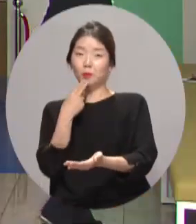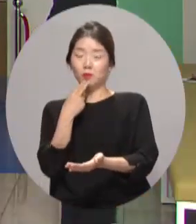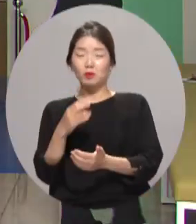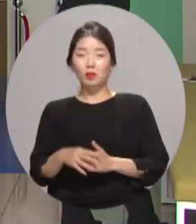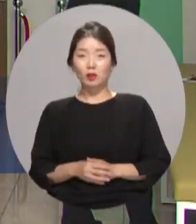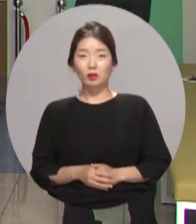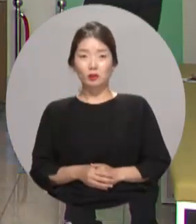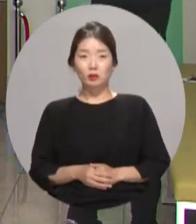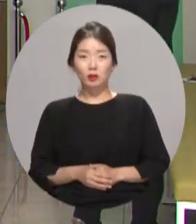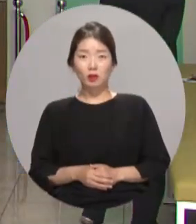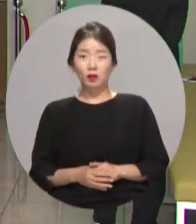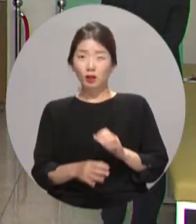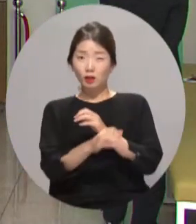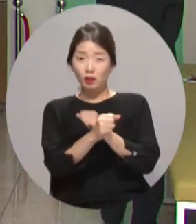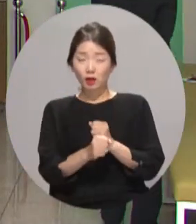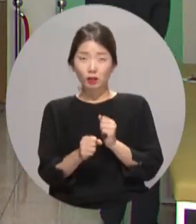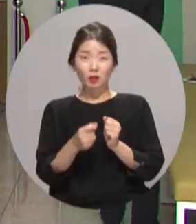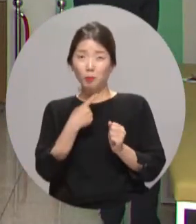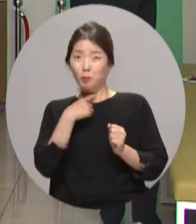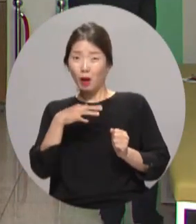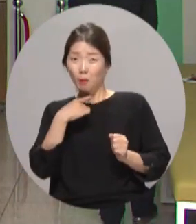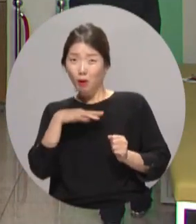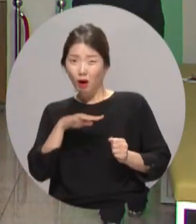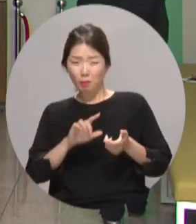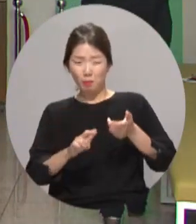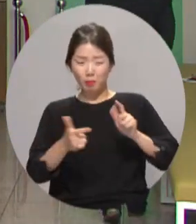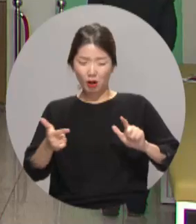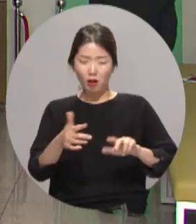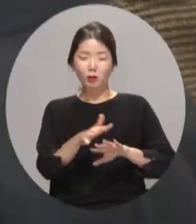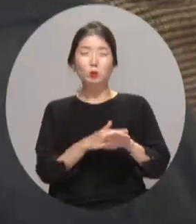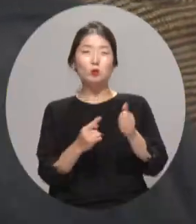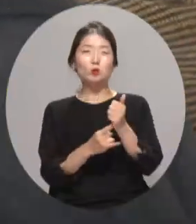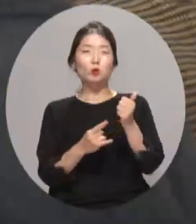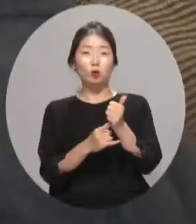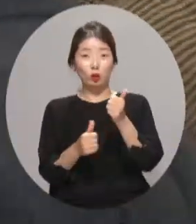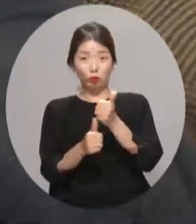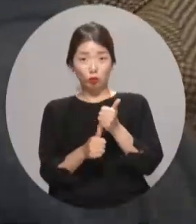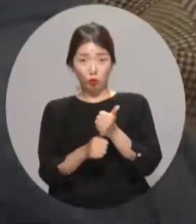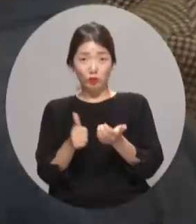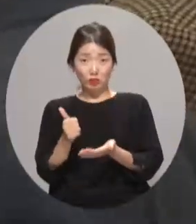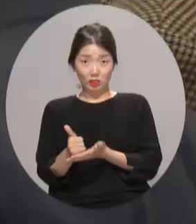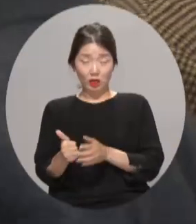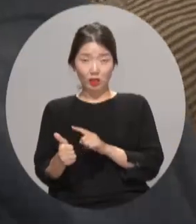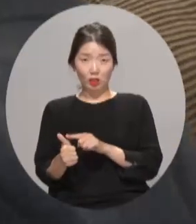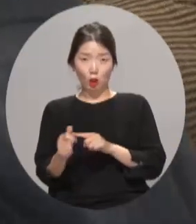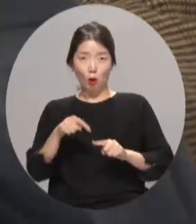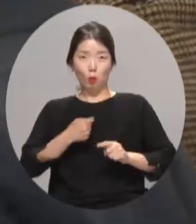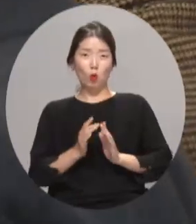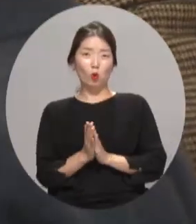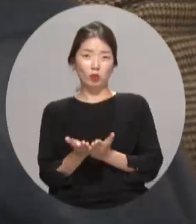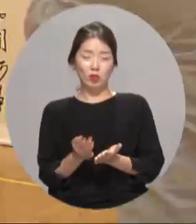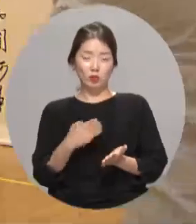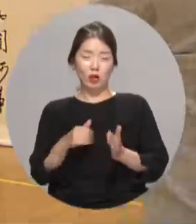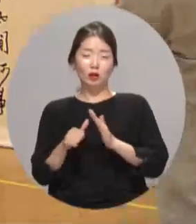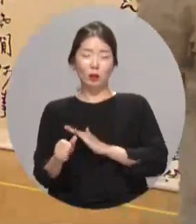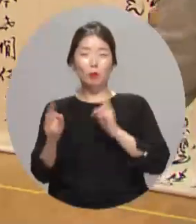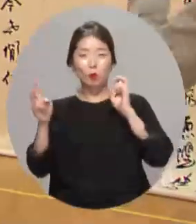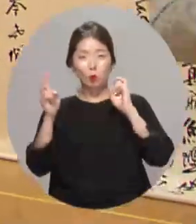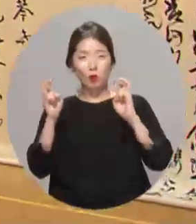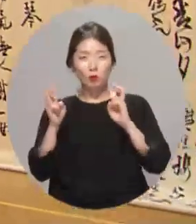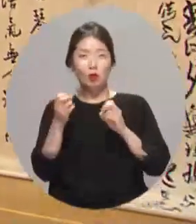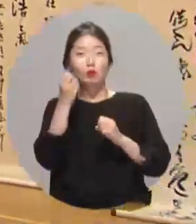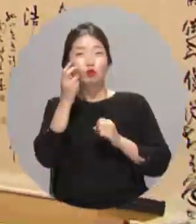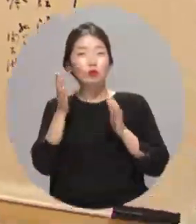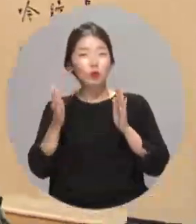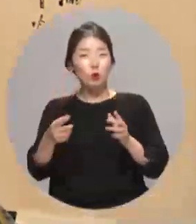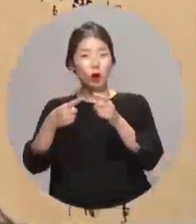뭐. 수의계약을 맺은 적 없다는 말과 달리 조직위원회 부위원장이자 집행위원장 본인이 자신이 대표인 회사와 두